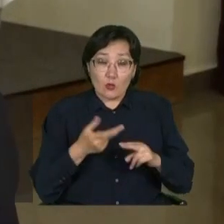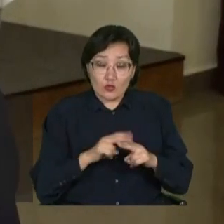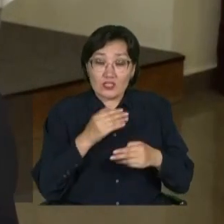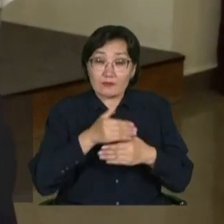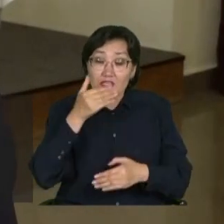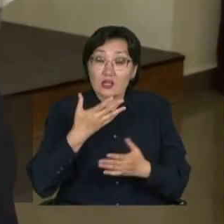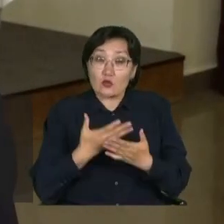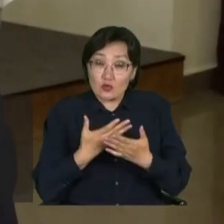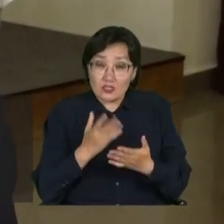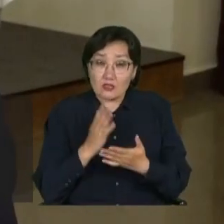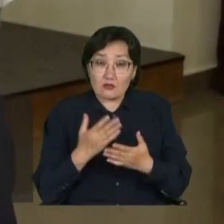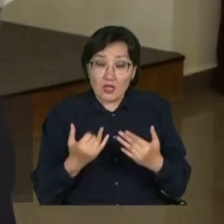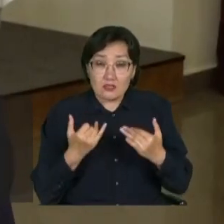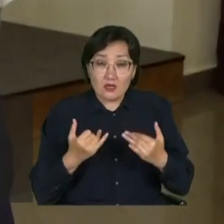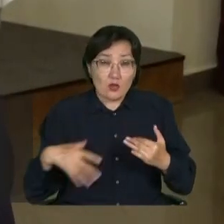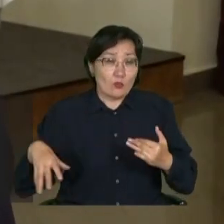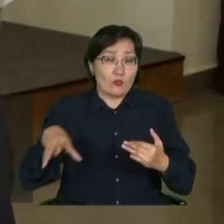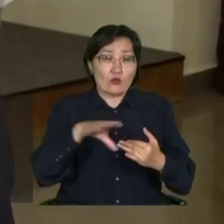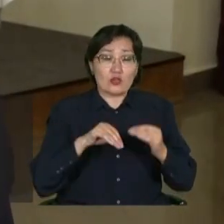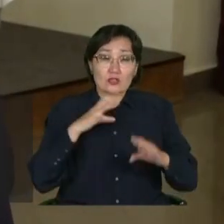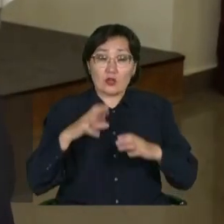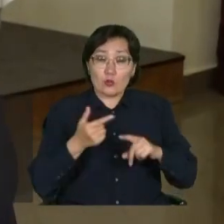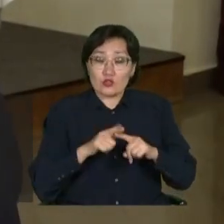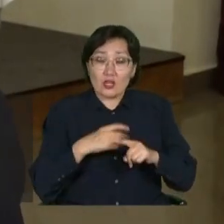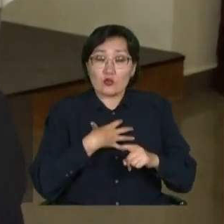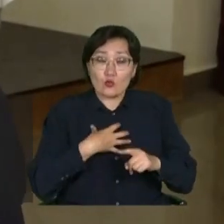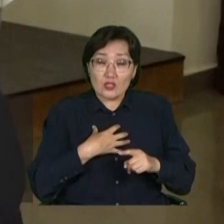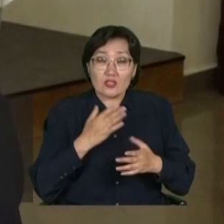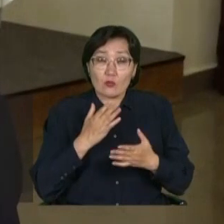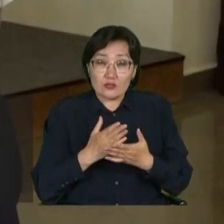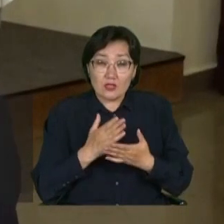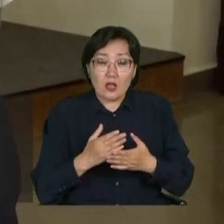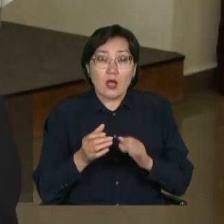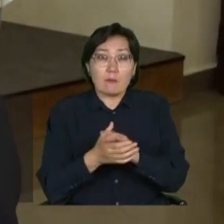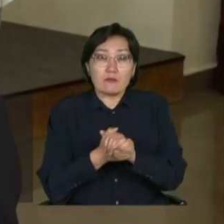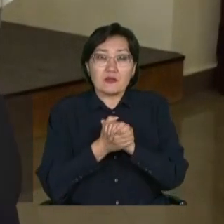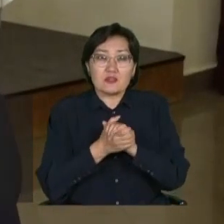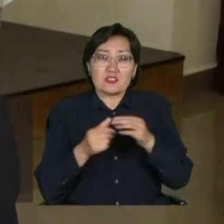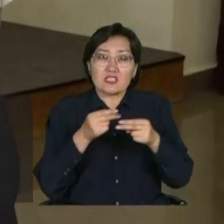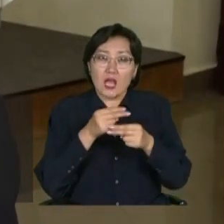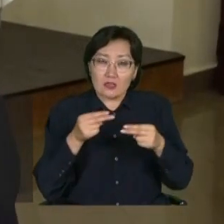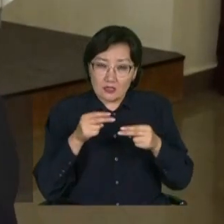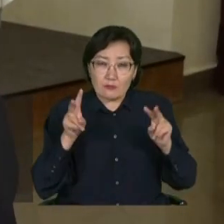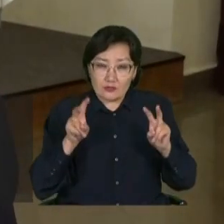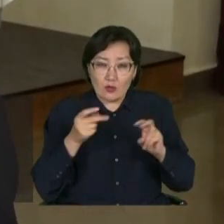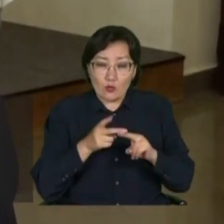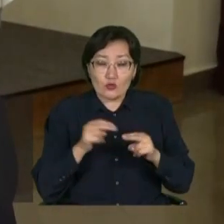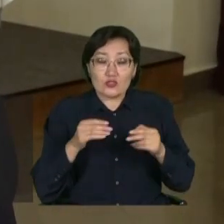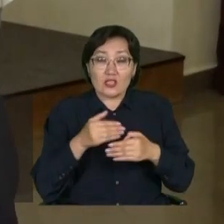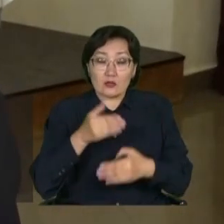қамтылады. Қазір бүкіл әлемде өте өзекті болып отырған бейбітшілік тақырыбы да осы